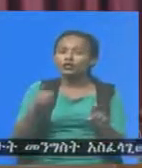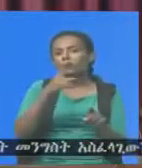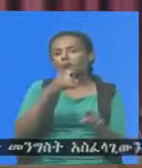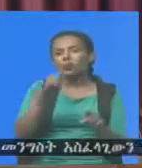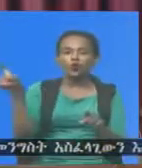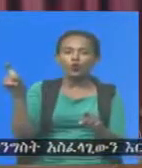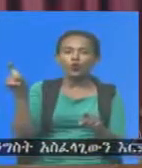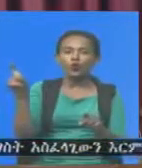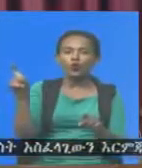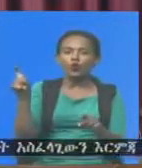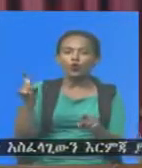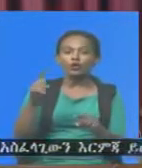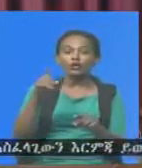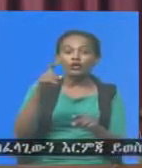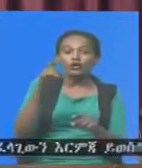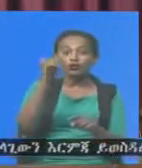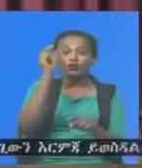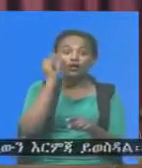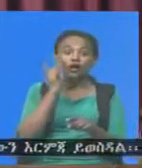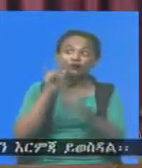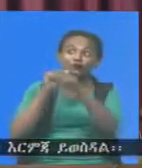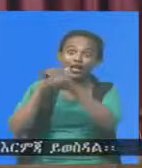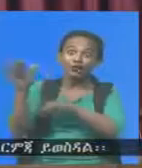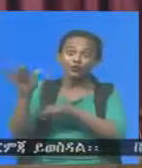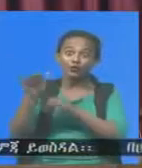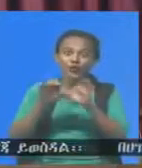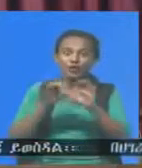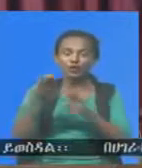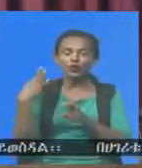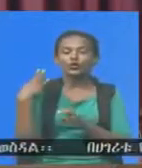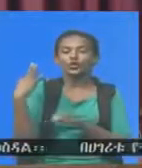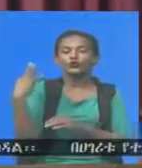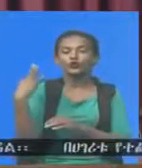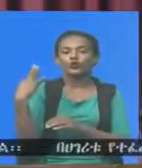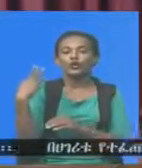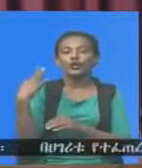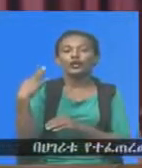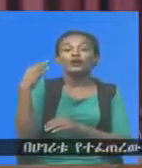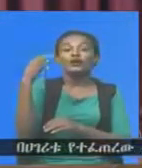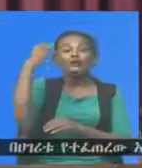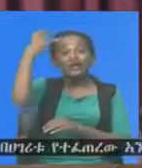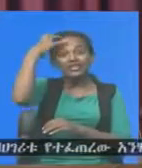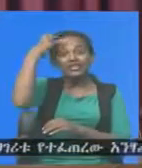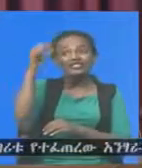100% ቡና ኤክስፖርት የሚያደርገው የግል ሴክተር ነው መንግስት ያንን